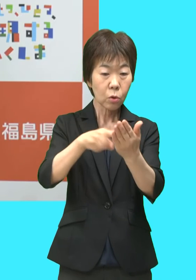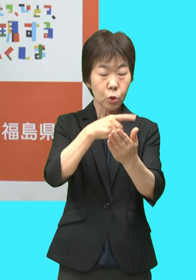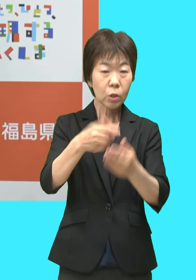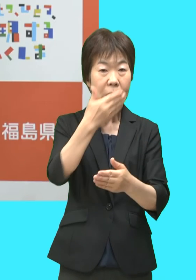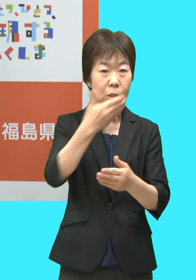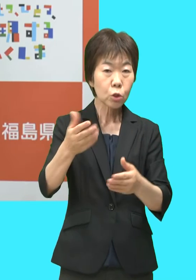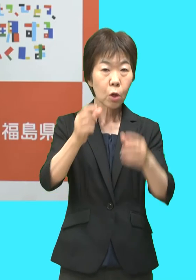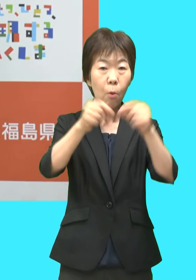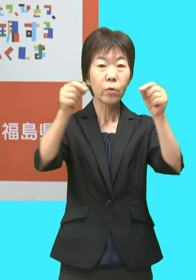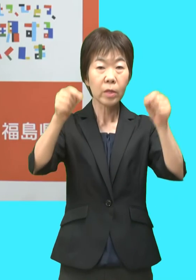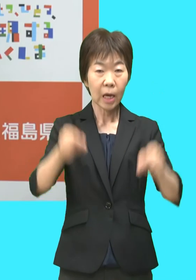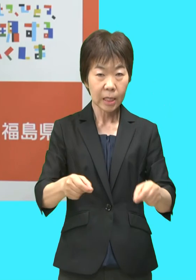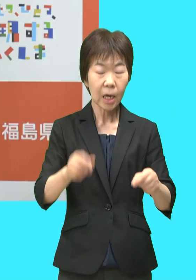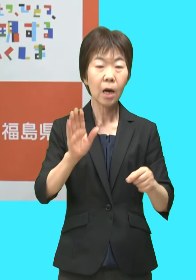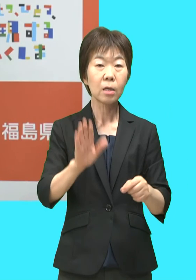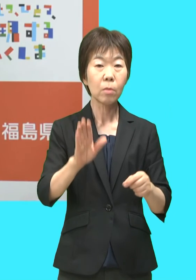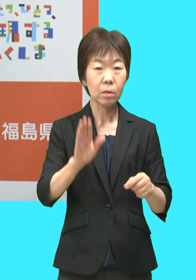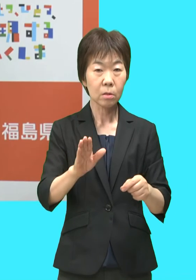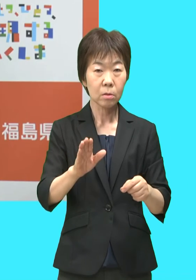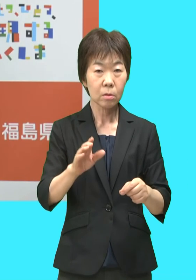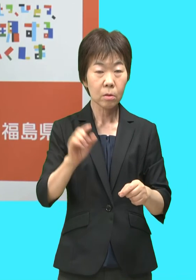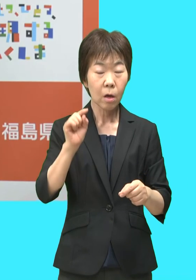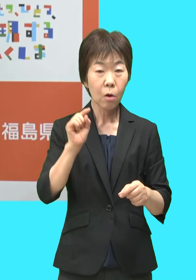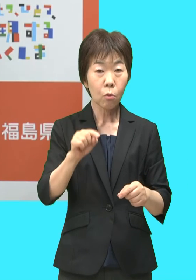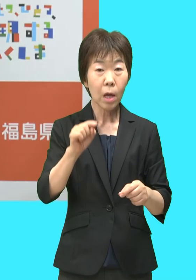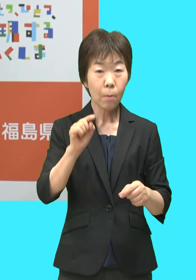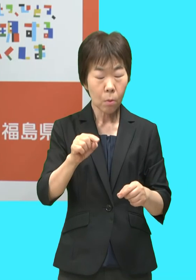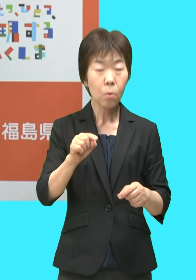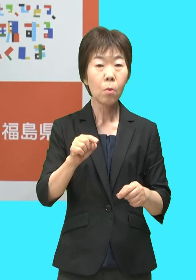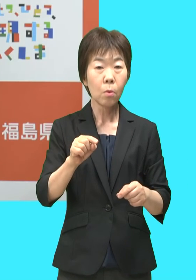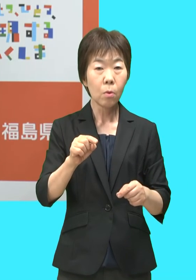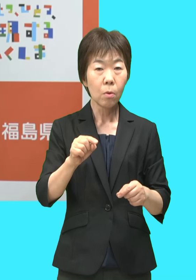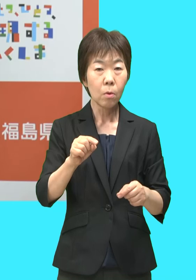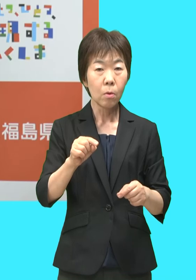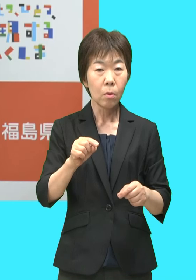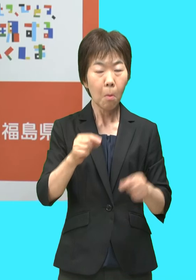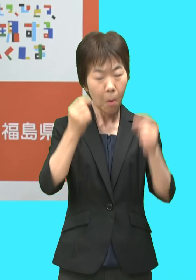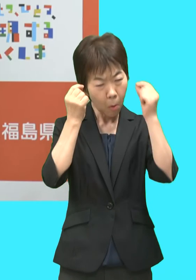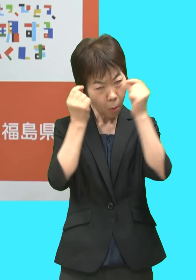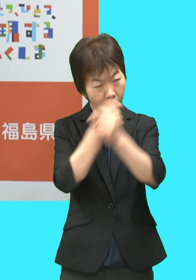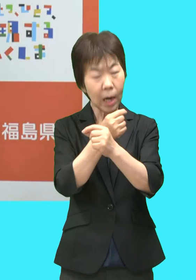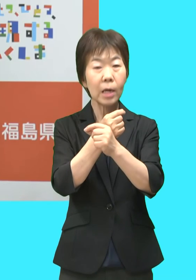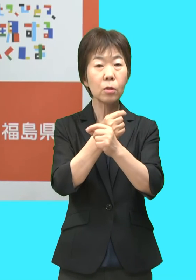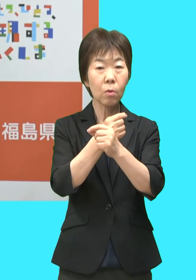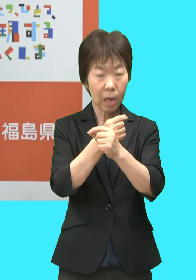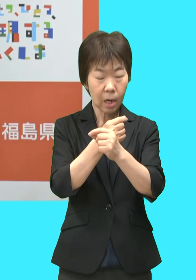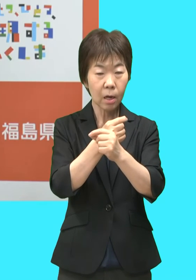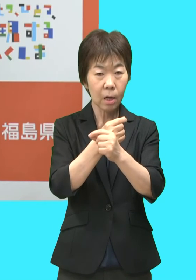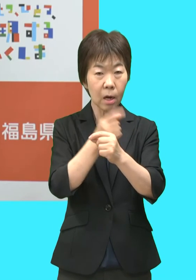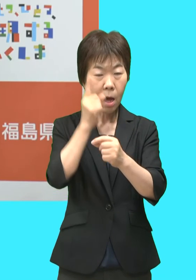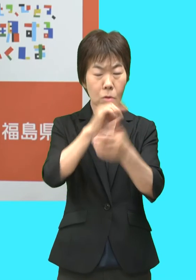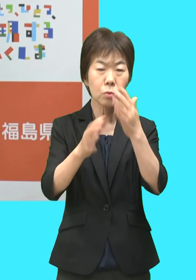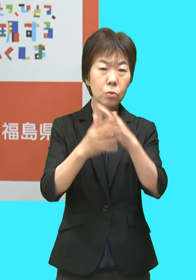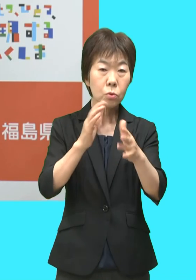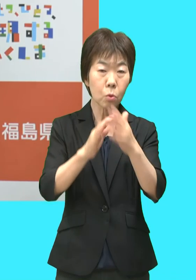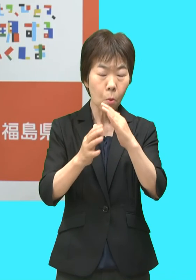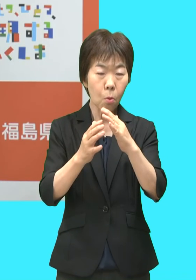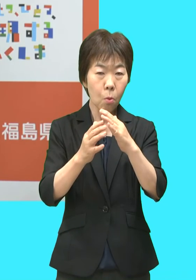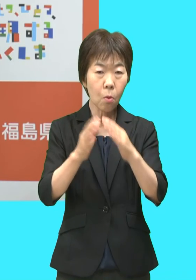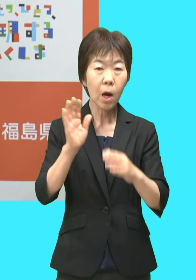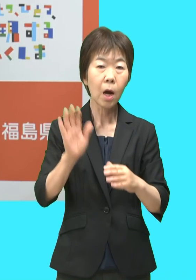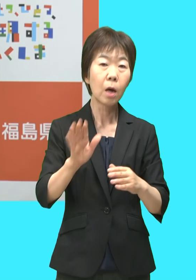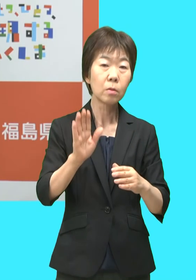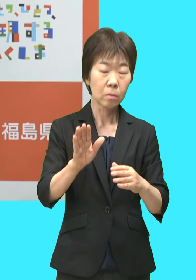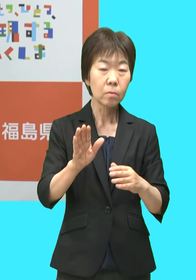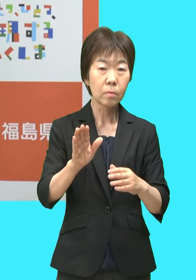があります。で、この処理水の問題もどうしてもですね、いろんな誤解ですとか、風評というものがつきま